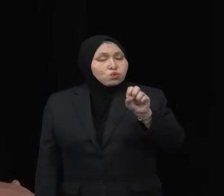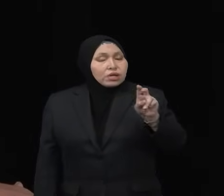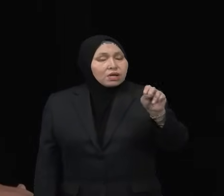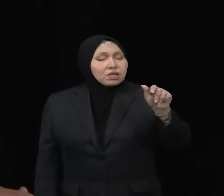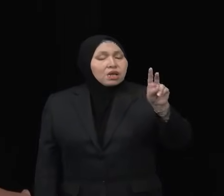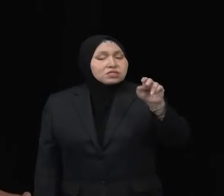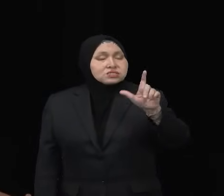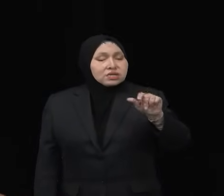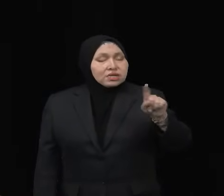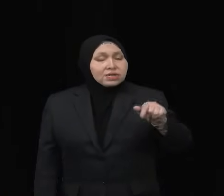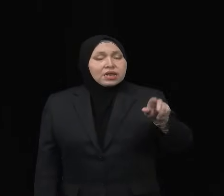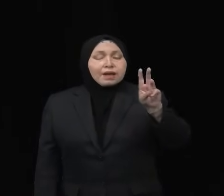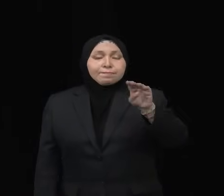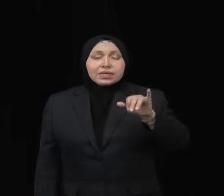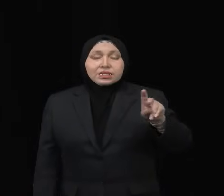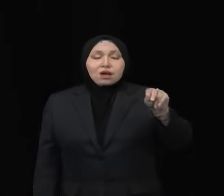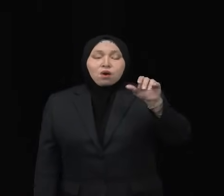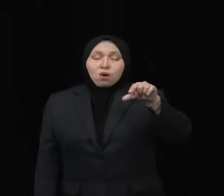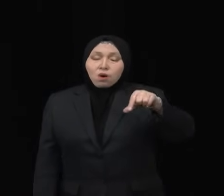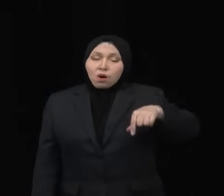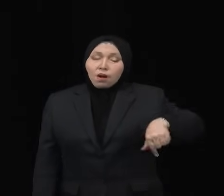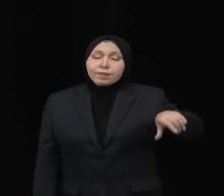sunan alladhina min